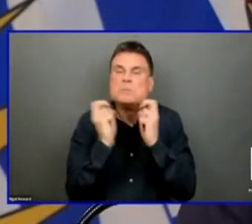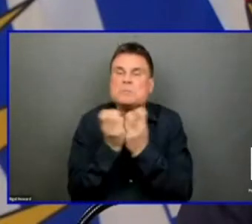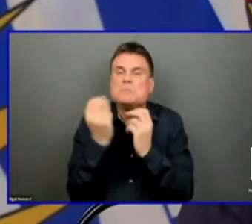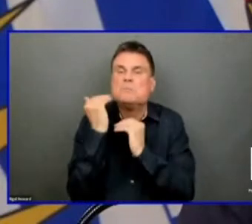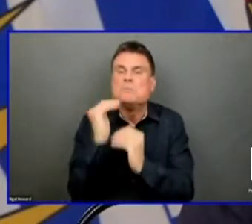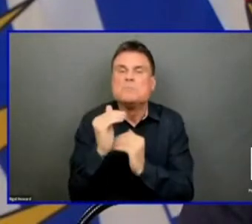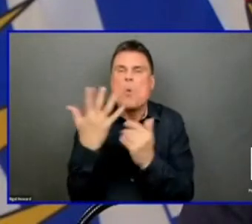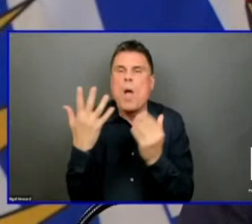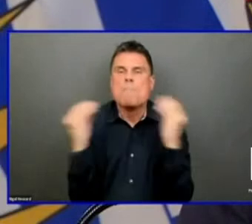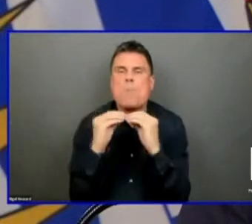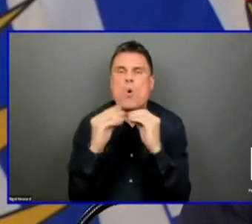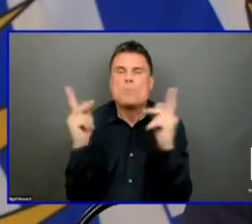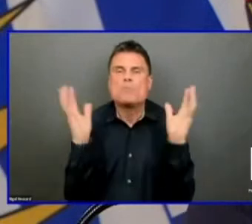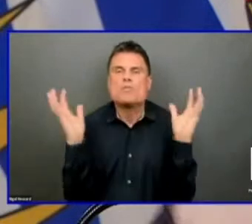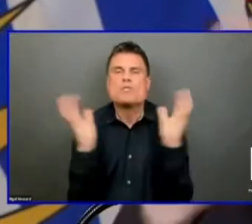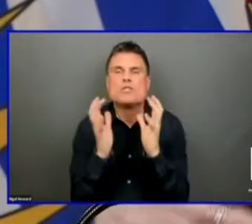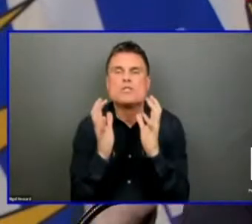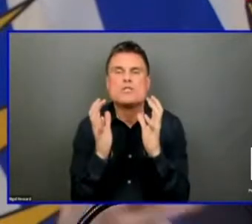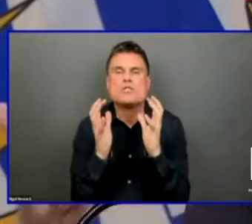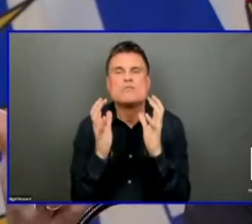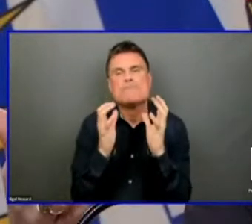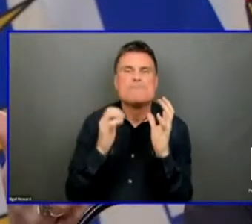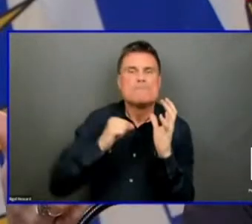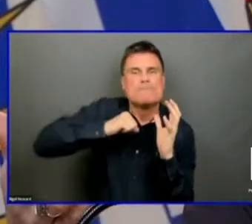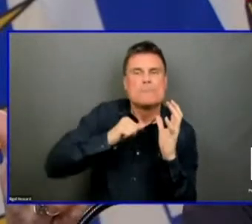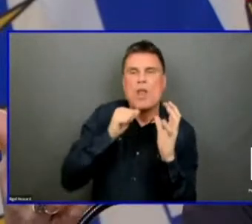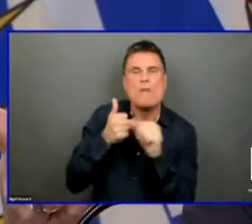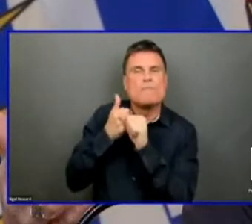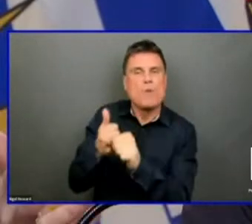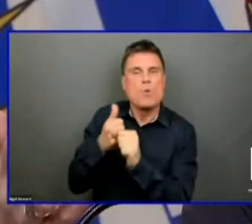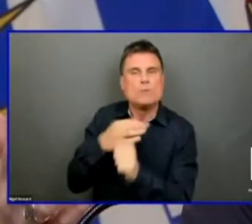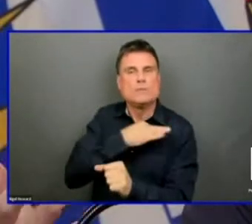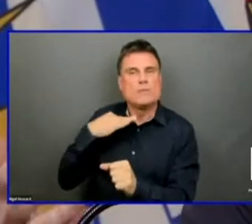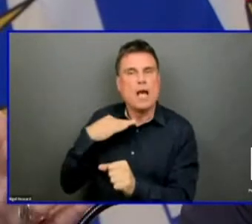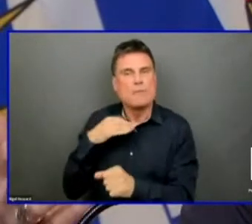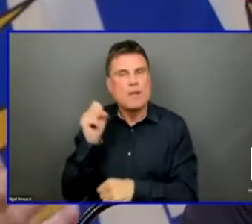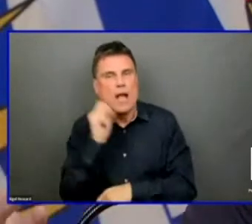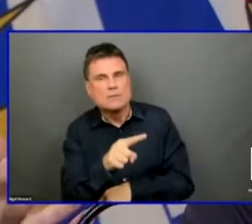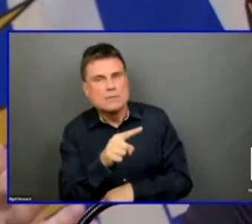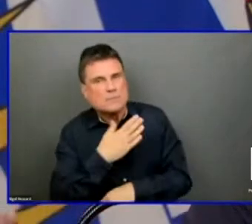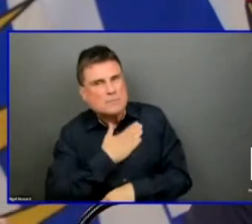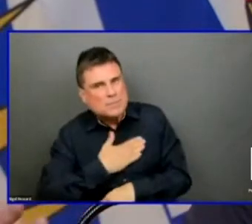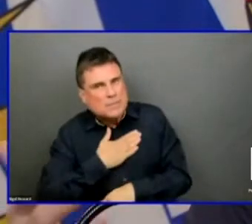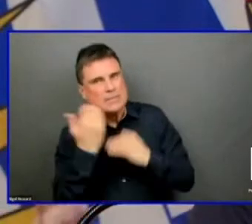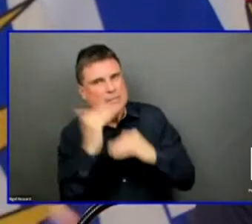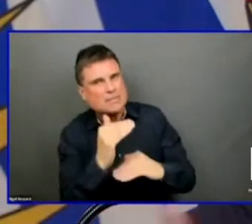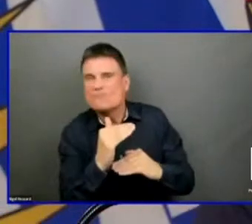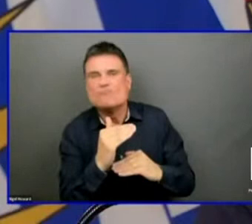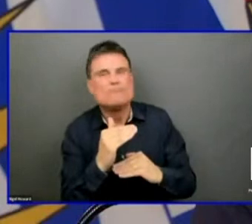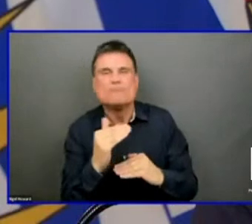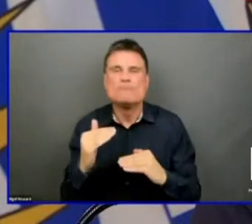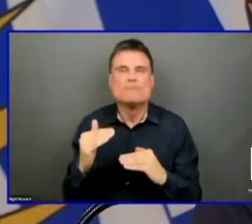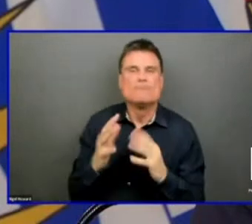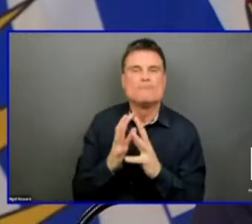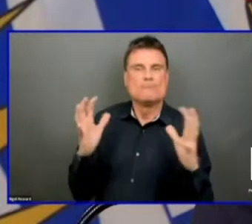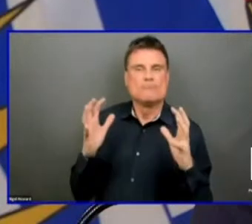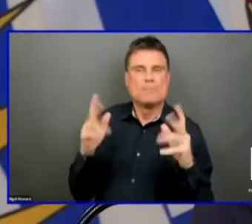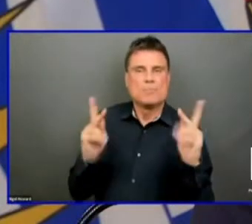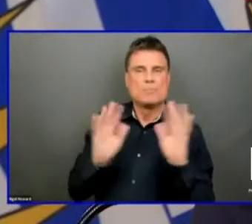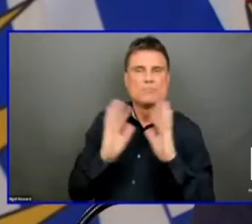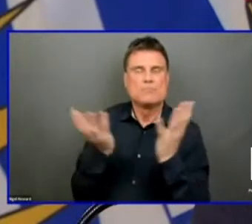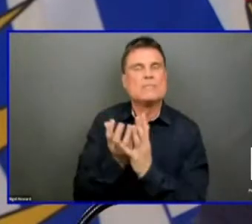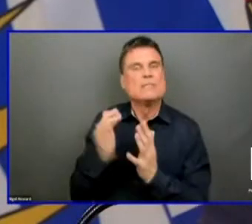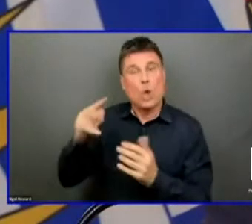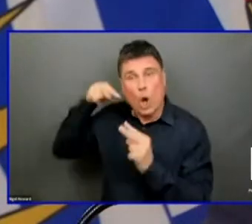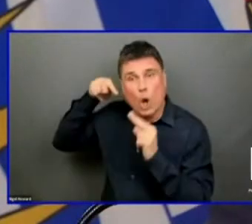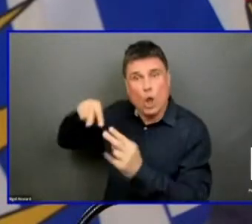这 the 样 night. 突破底 So 线，因为一个 it 桌子原来 with 记得吧， the 只有6个 introduction 人， of 很多人 more 就不愿意这么 transmissible 干 viruses that 都 were 要 causing 突破这个 infections, 界限。